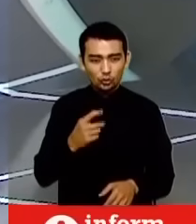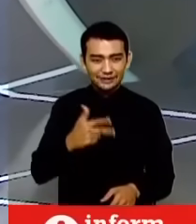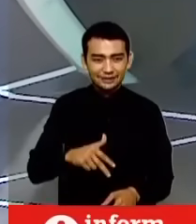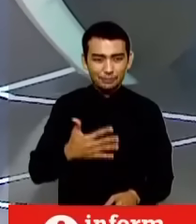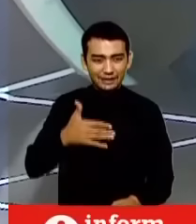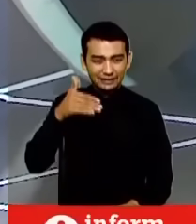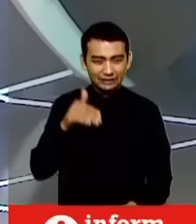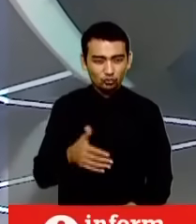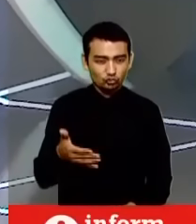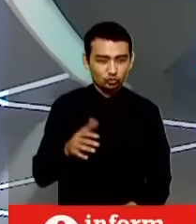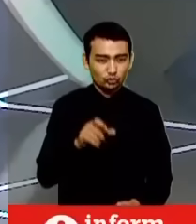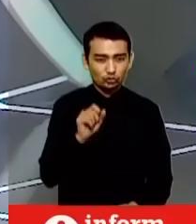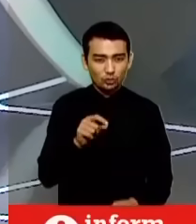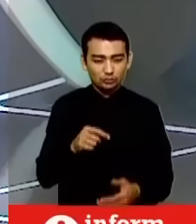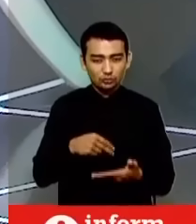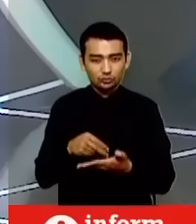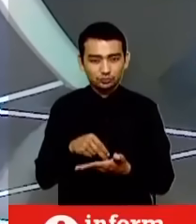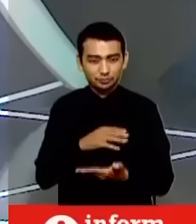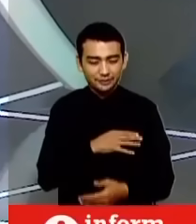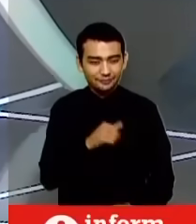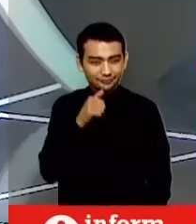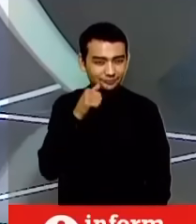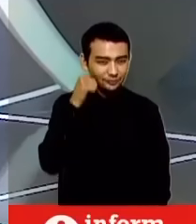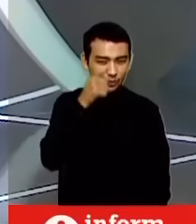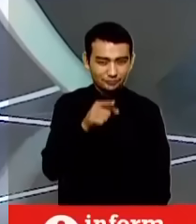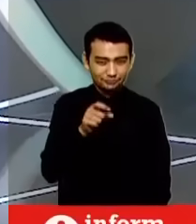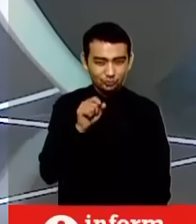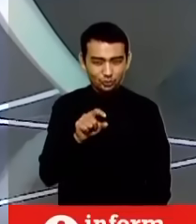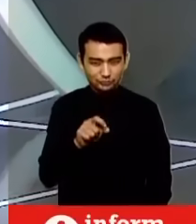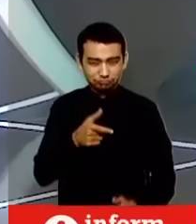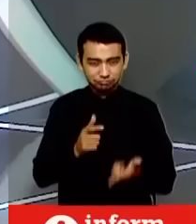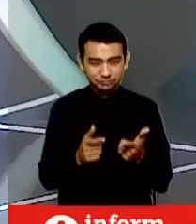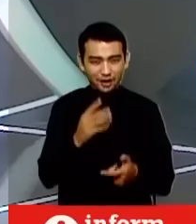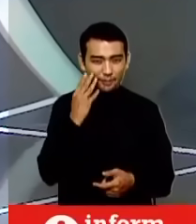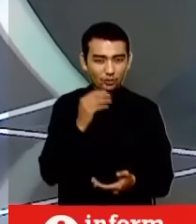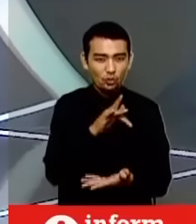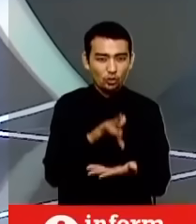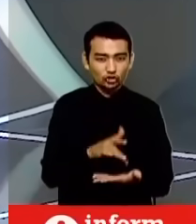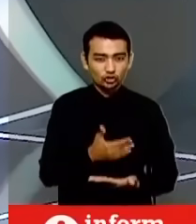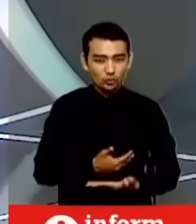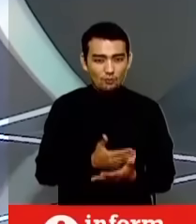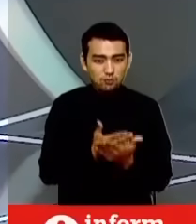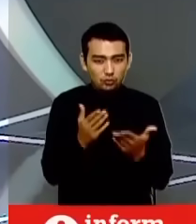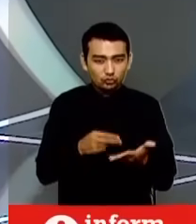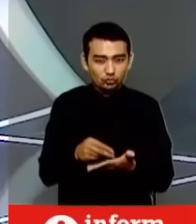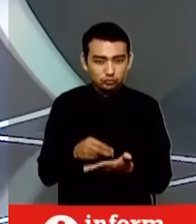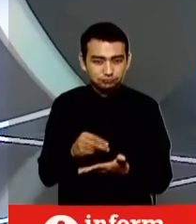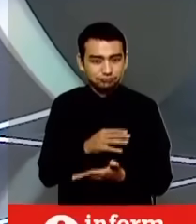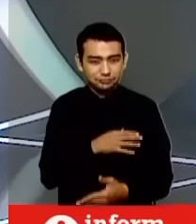мыңнан аса алтын құйма алған. Өткен айда құнды құймаларды әсіресе Алматы қаласының тұрғындары көп алған екен. Мәселен,